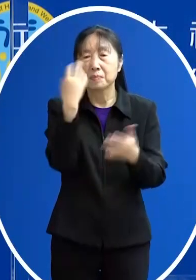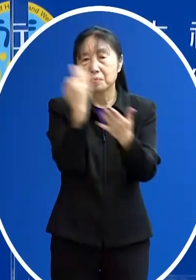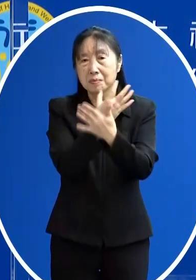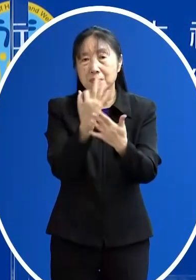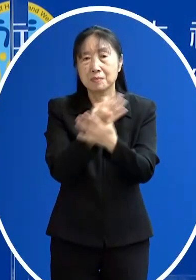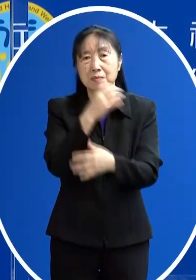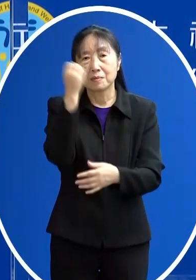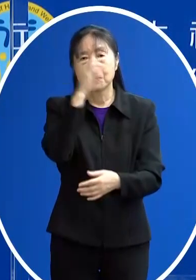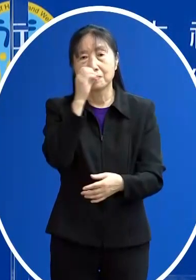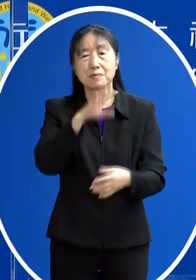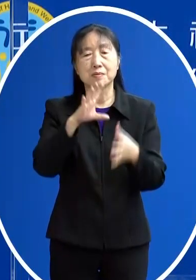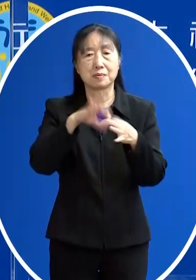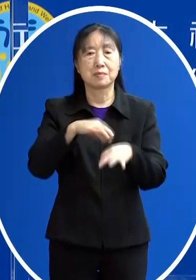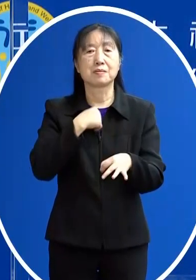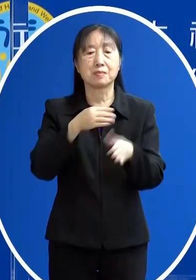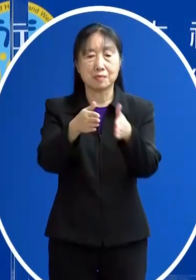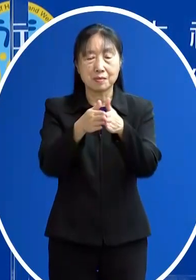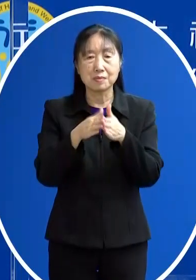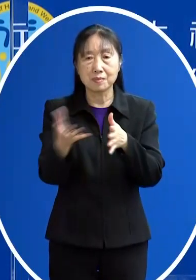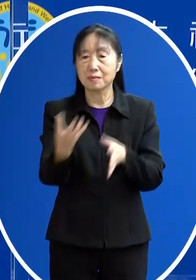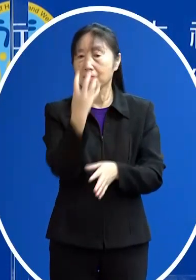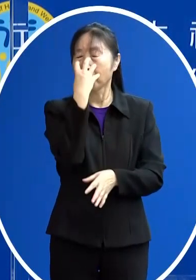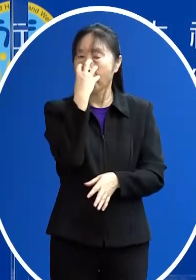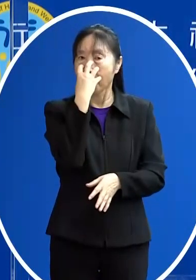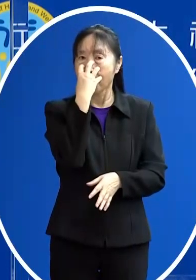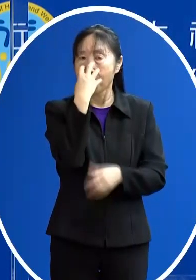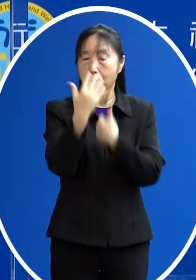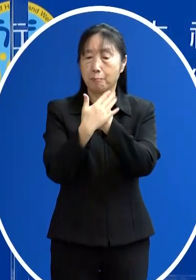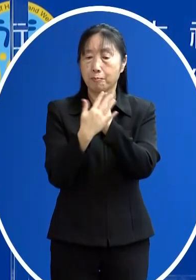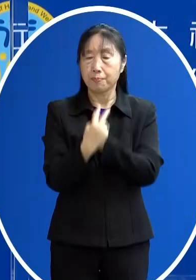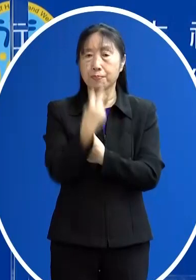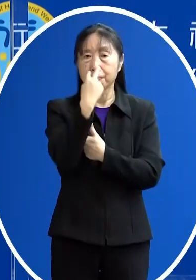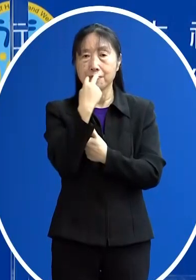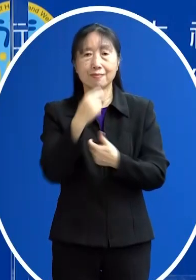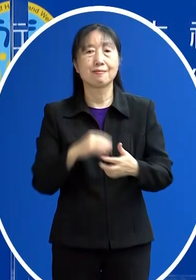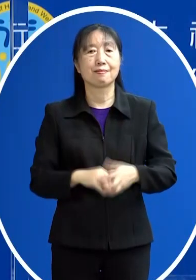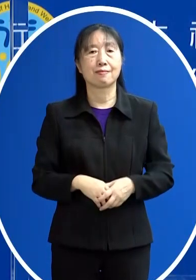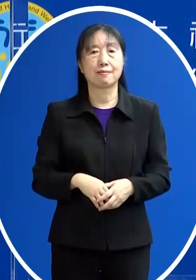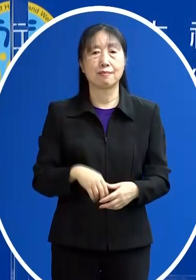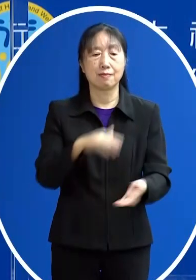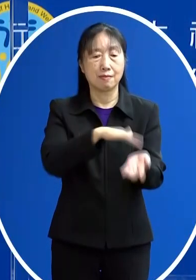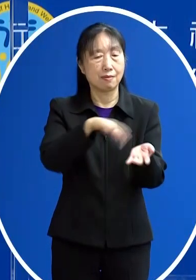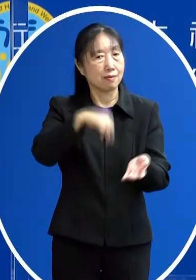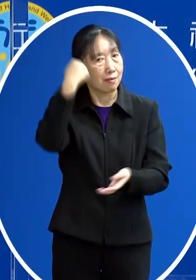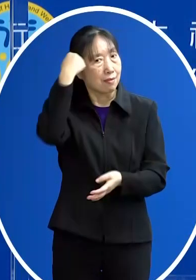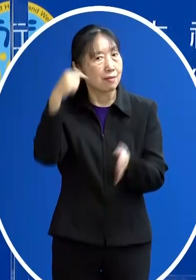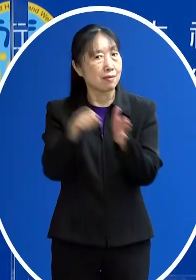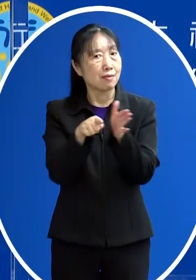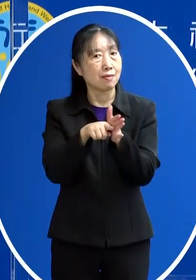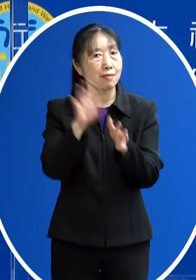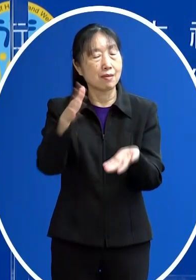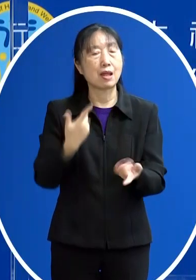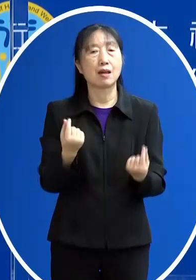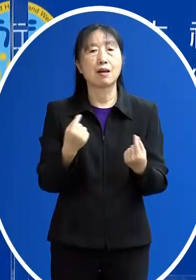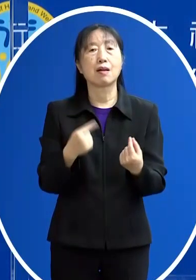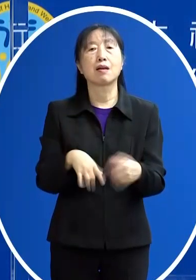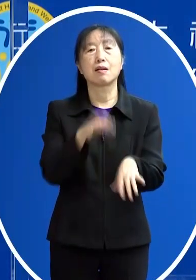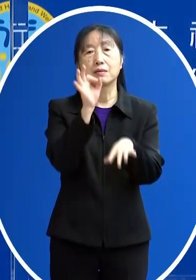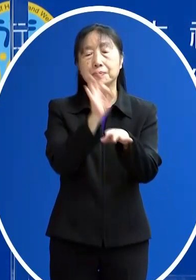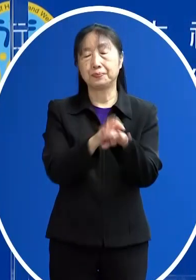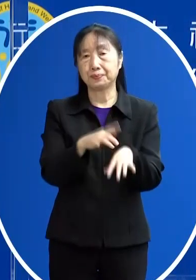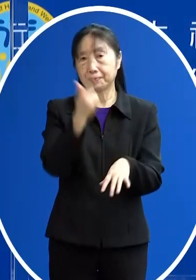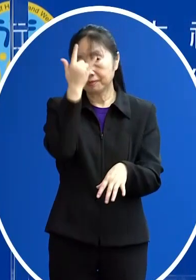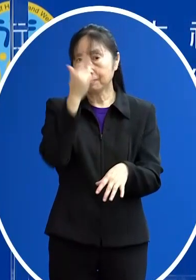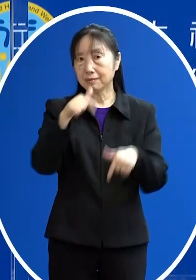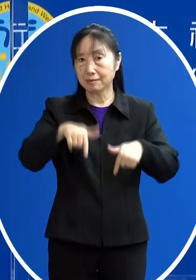不好，所以需要使用到这个氧气面罩来治疗。那在住院当中持续接受瑞德西韦类固醇以